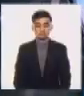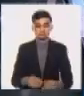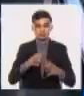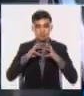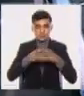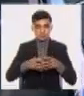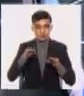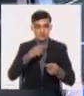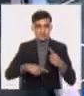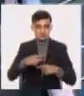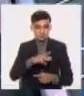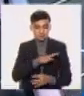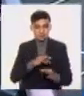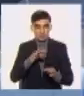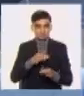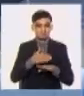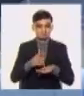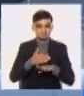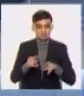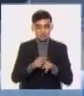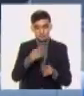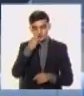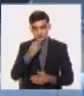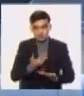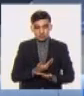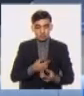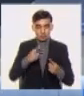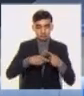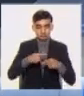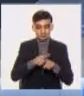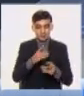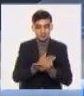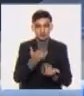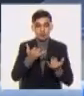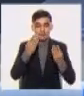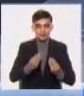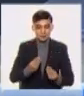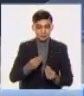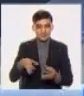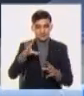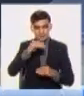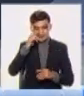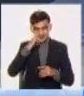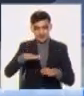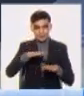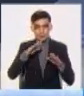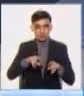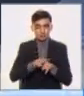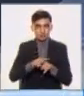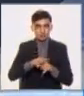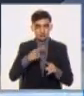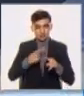Мир возвращается постепенно к привычной жизни. И с сегодняшнего дня во многих странах разрешено